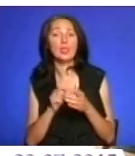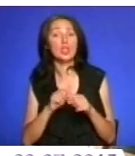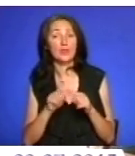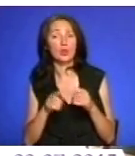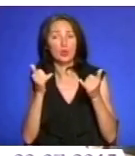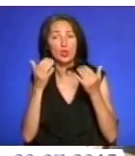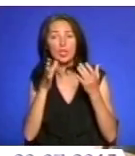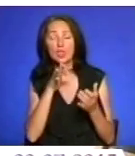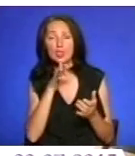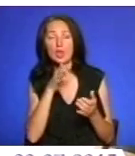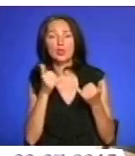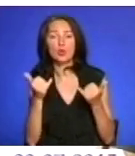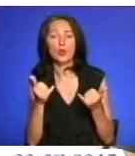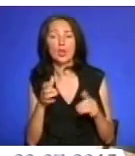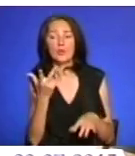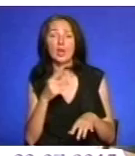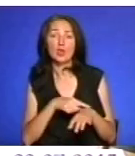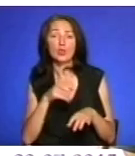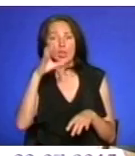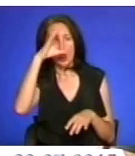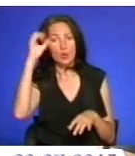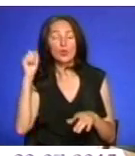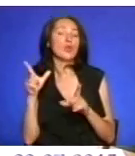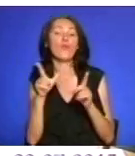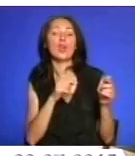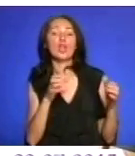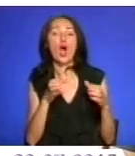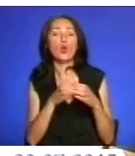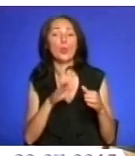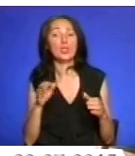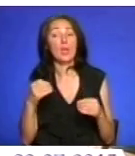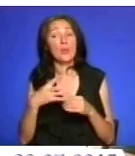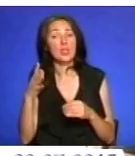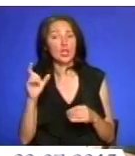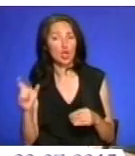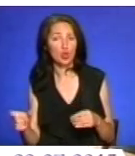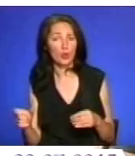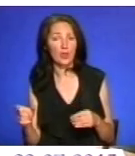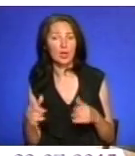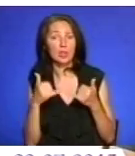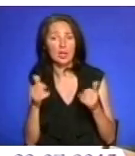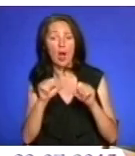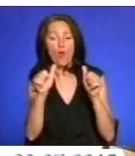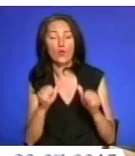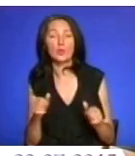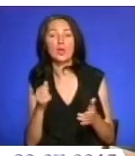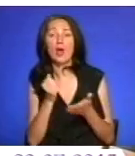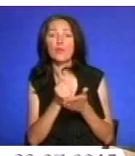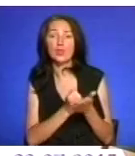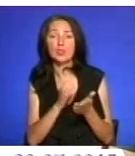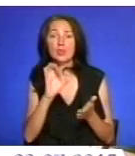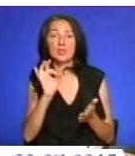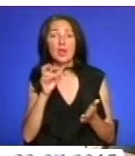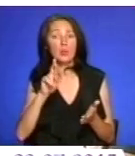час, от сьогодні в 3-й годині ночі виїхала група дітей, 15 чоловік, для оформлення візи у